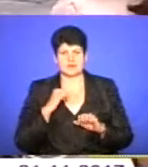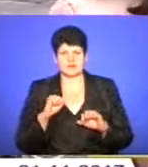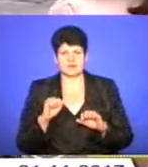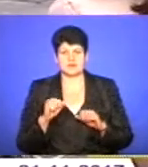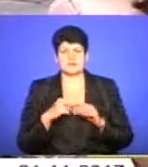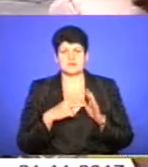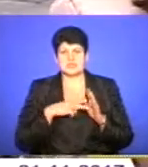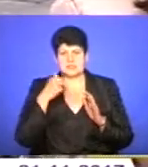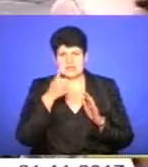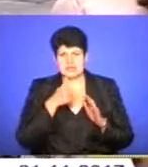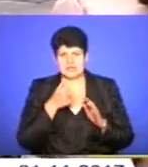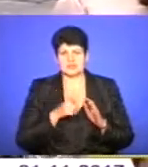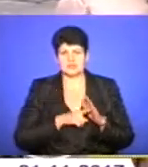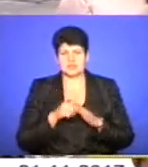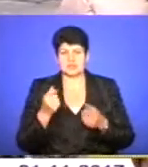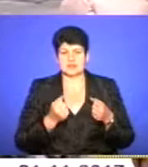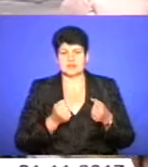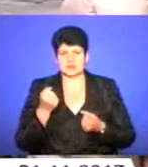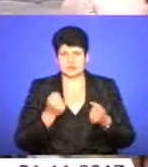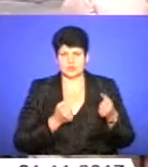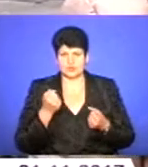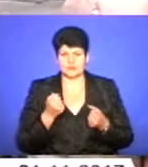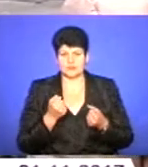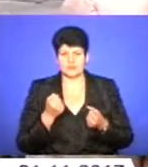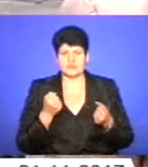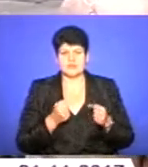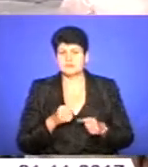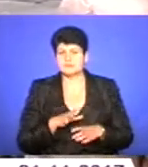за рулем, тобто водитель був взагалі,